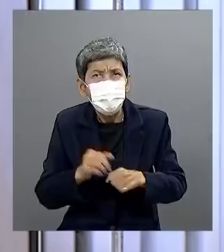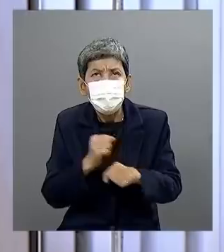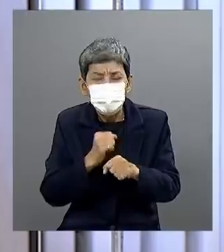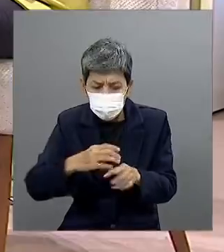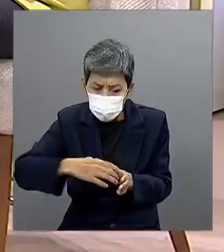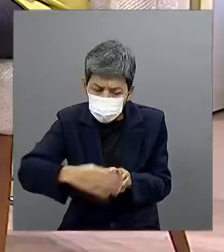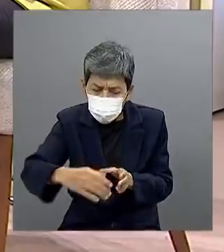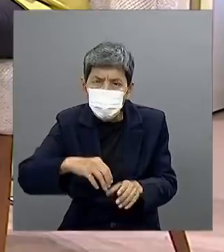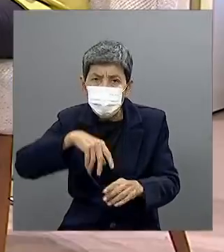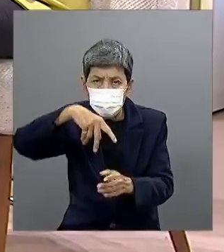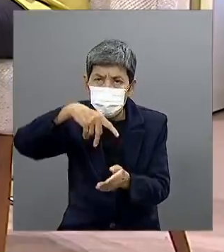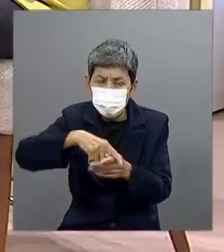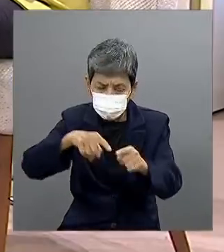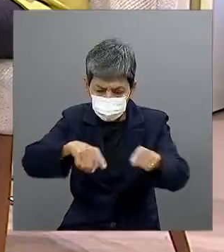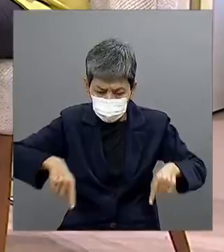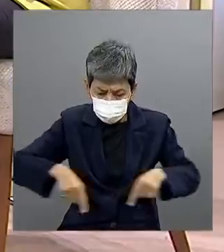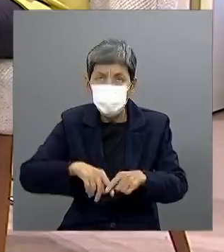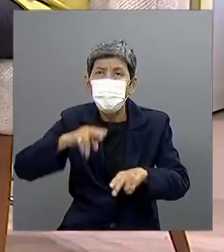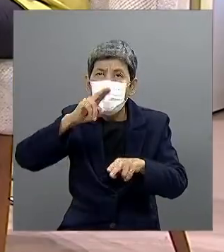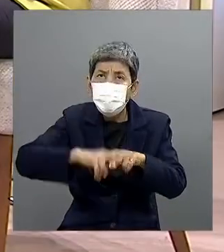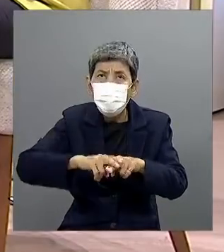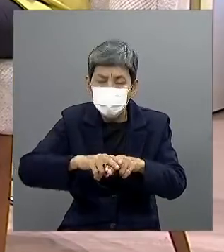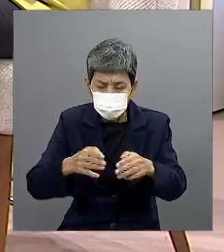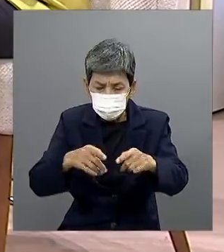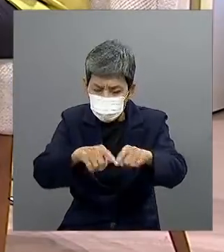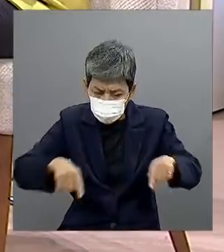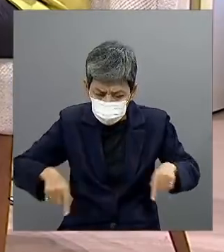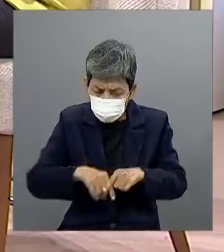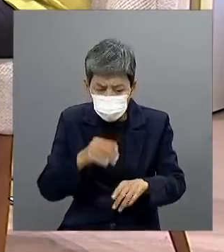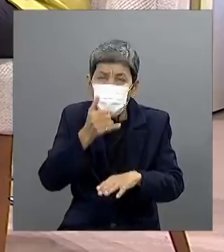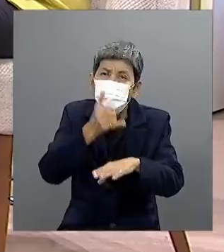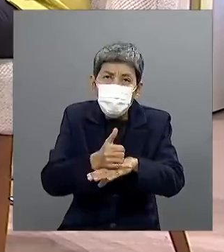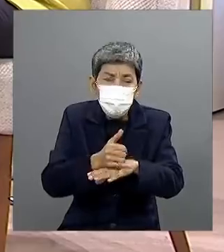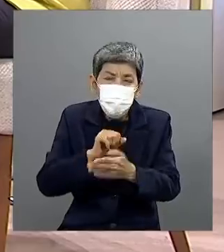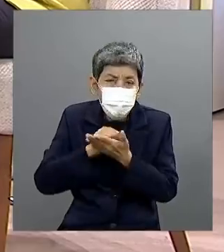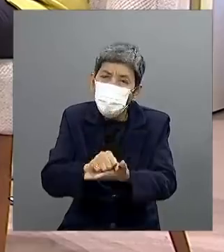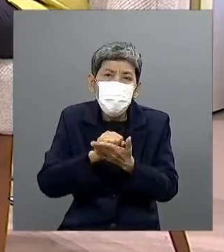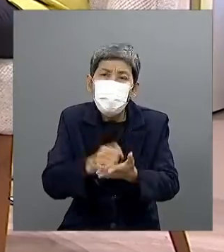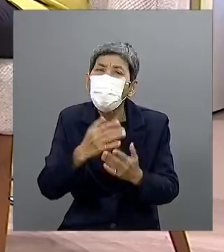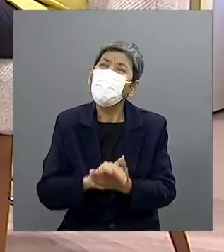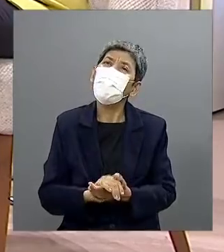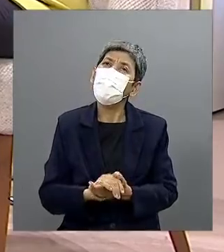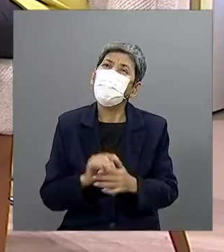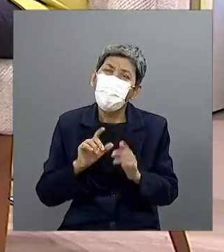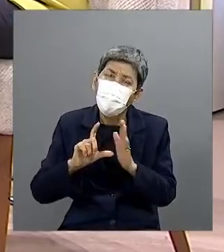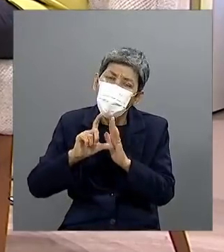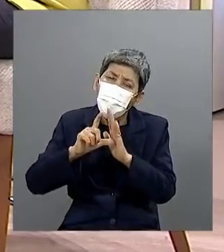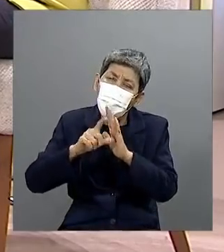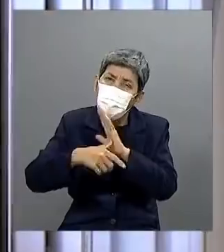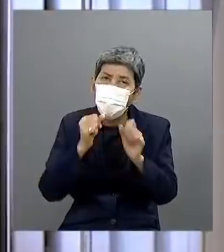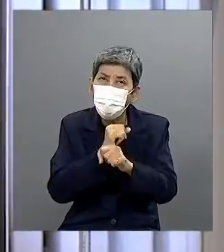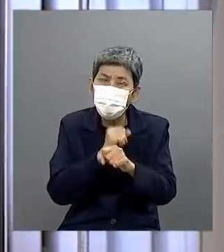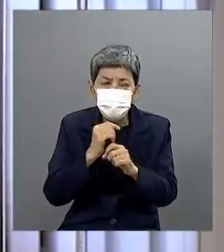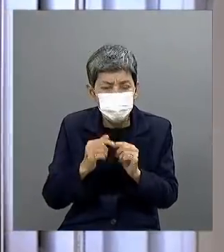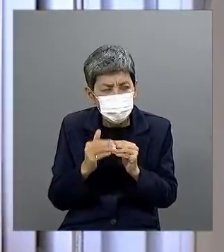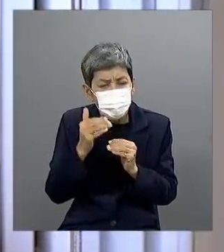ามเหลี่ยมให้เรานั่งนั่งแค่นั้นเลยไม่มีเซอร์วิสอะไรข้างบน แล้วไปไกลๆทำยังไงล่ะคะ ก็อาจจะเป็นในระยะสั้นแบบเป็นอีโ